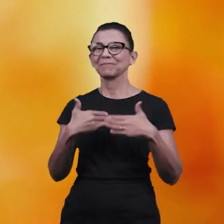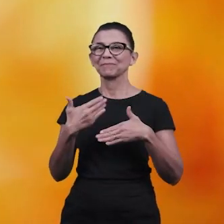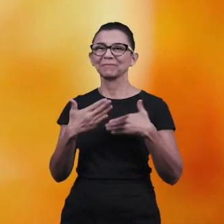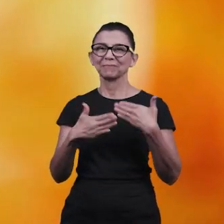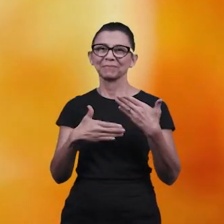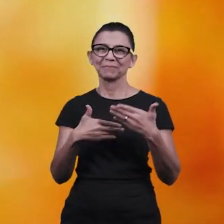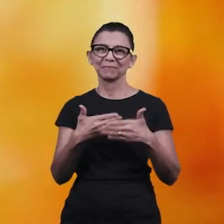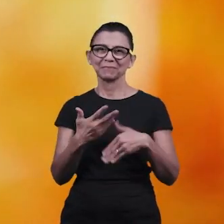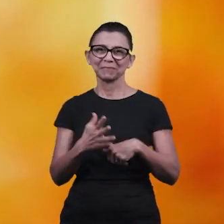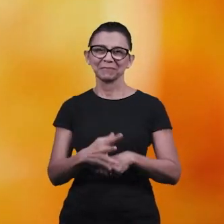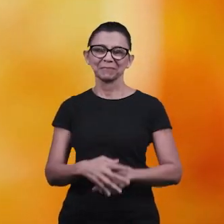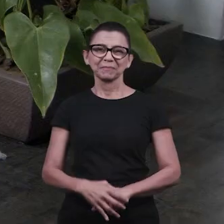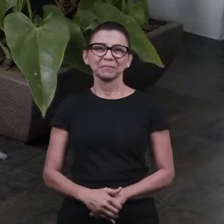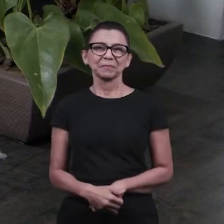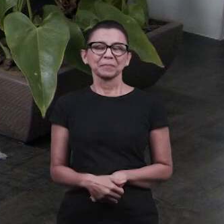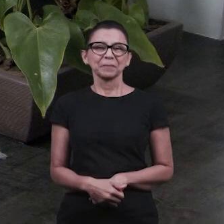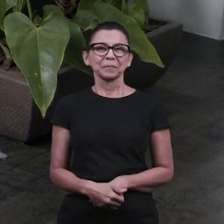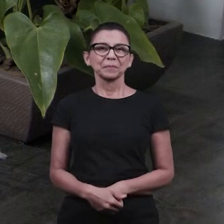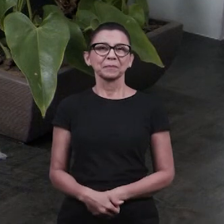transbordar.